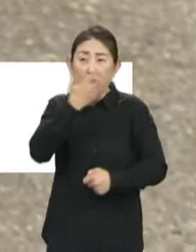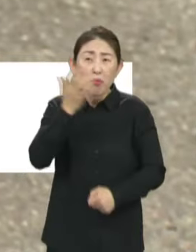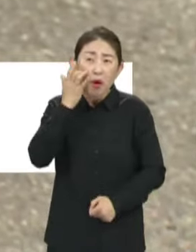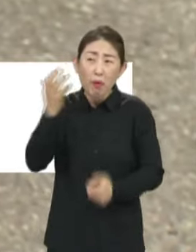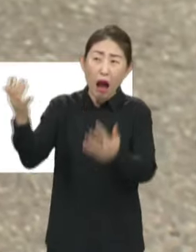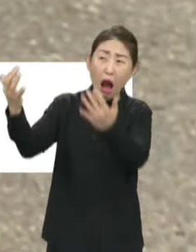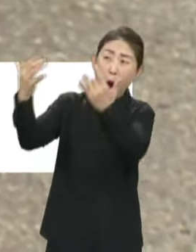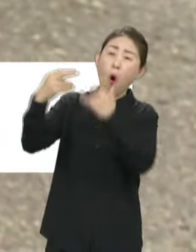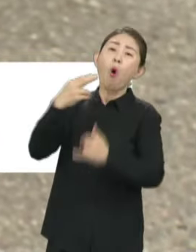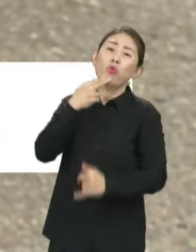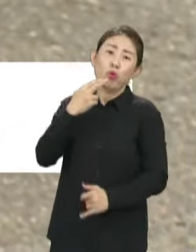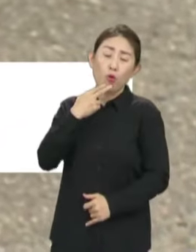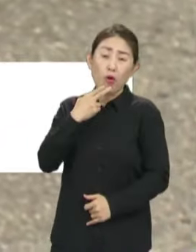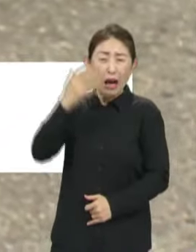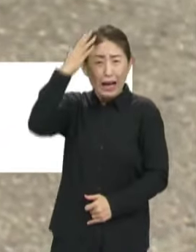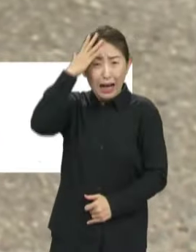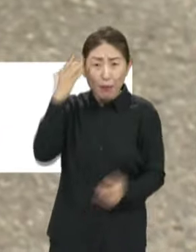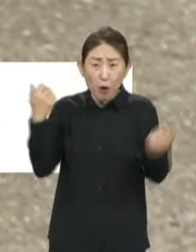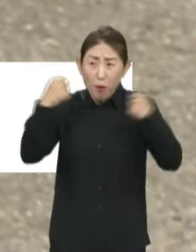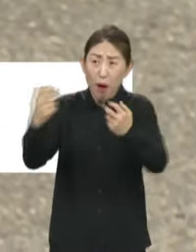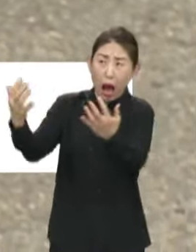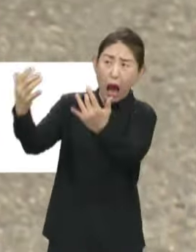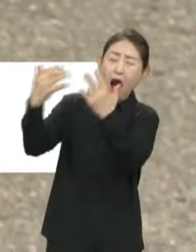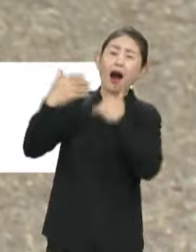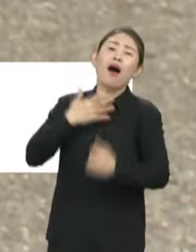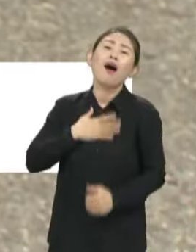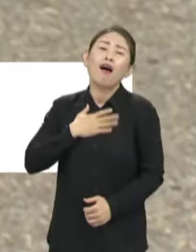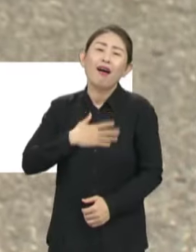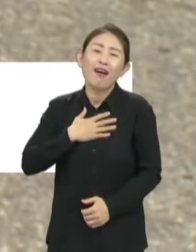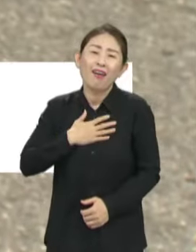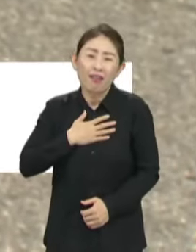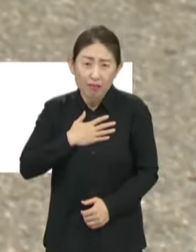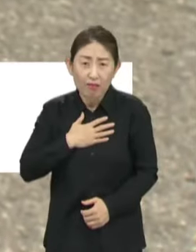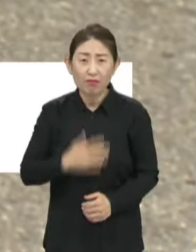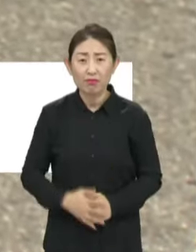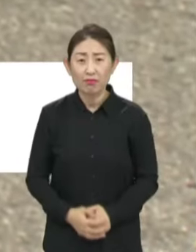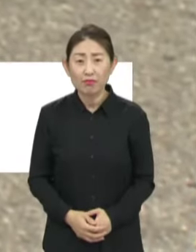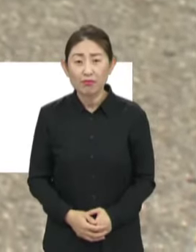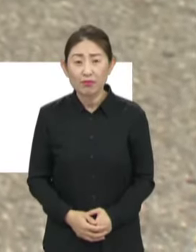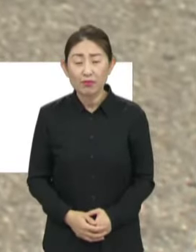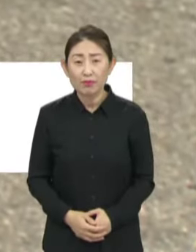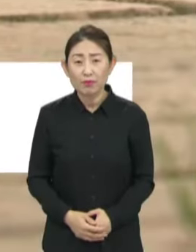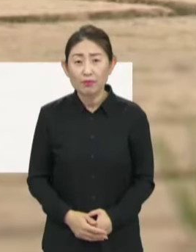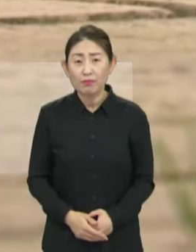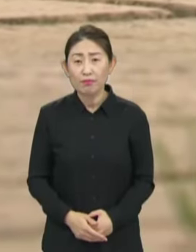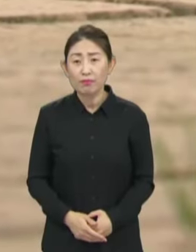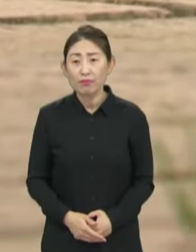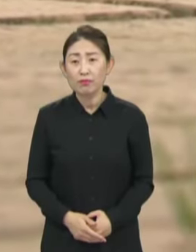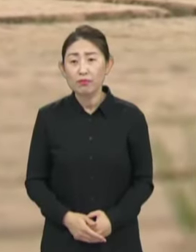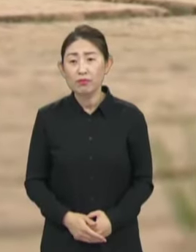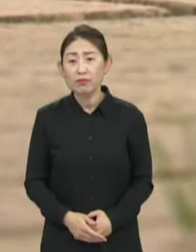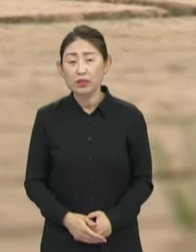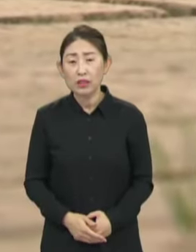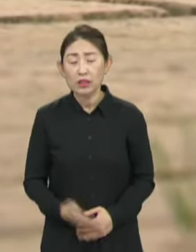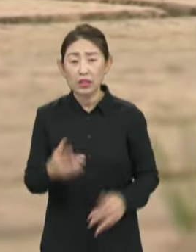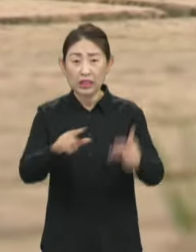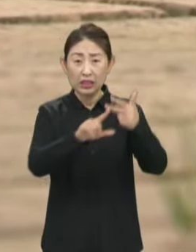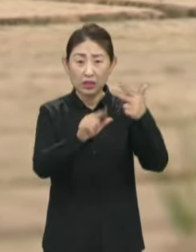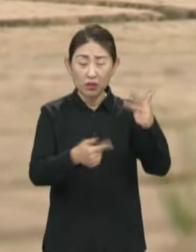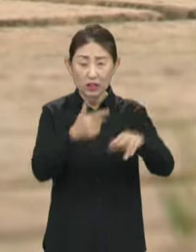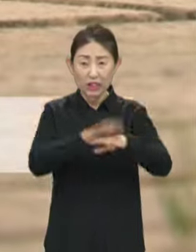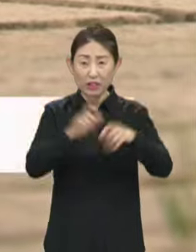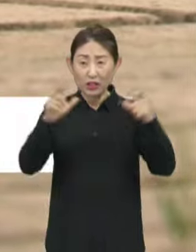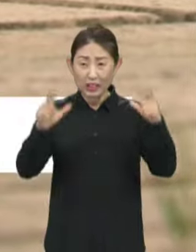다가온다고 알고 있거든요. 네, 그래서 좀 밝은 옷 입고 다니거나 그렇게. 지난달